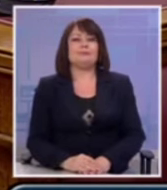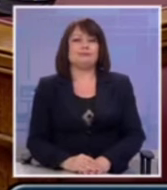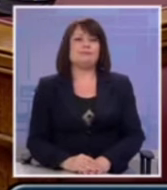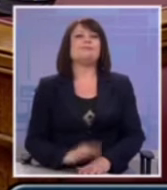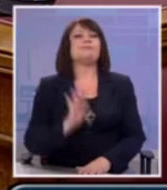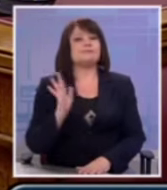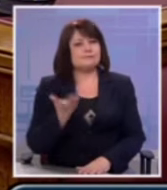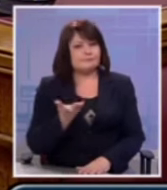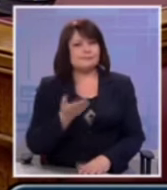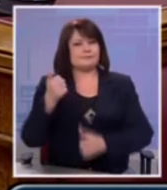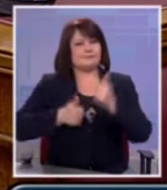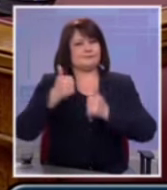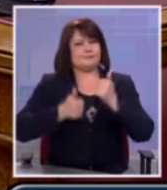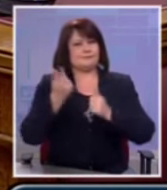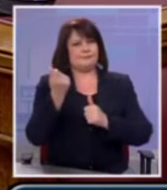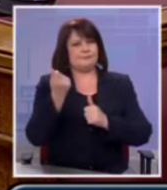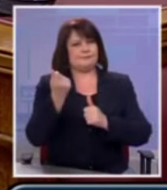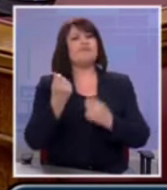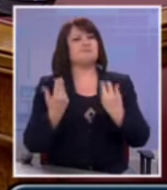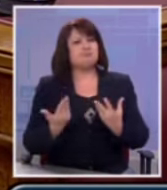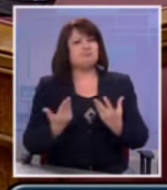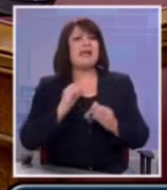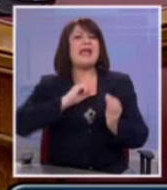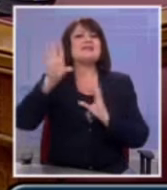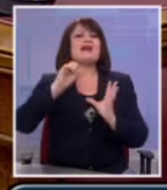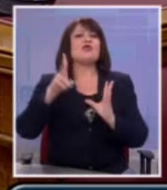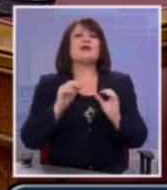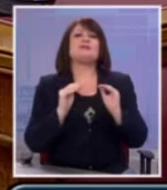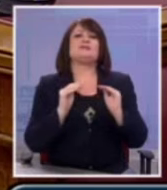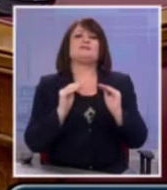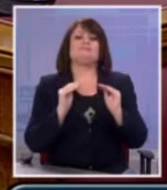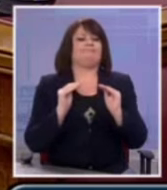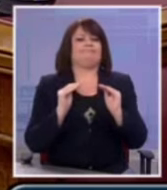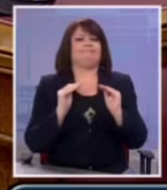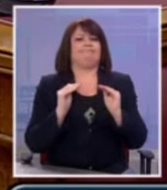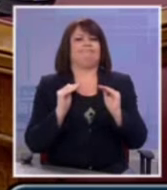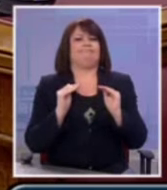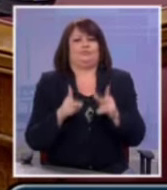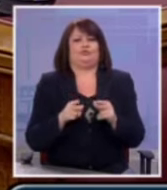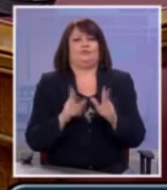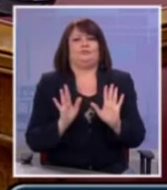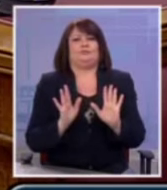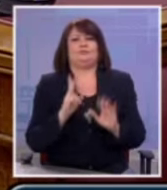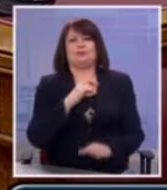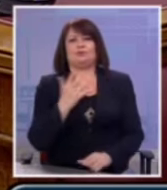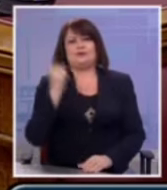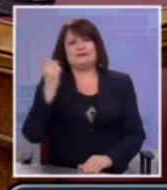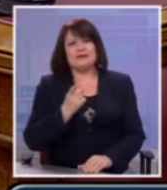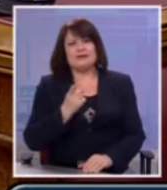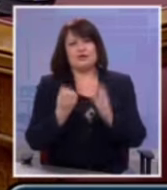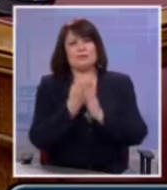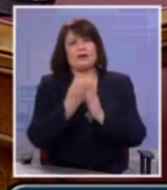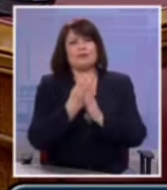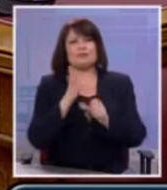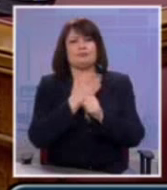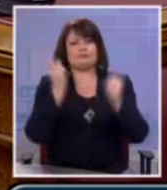έχει αποκατασταθεί η ανταγωνιστικότητα της οικονομίας μας, οι εξαγωγές μας είναι στάσιμες. Και είναι στάσιμες γιατί καταστράφηκε το 25% της παραγωγικής μας